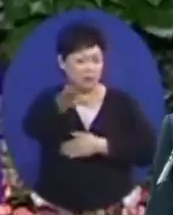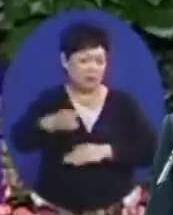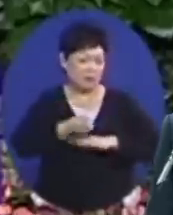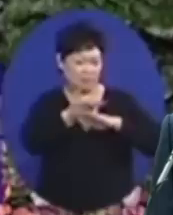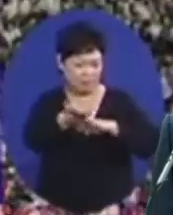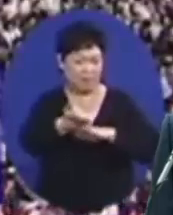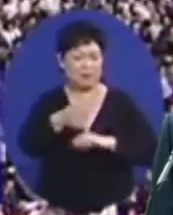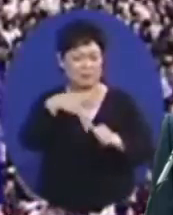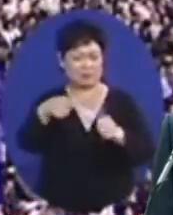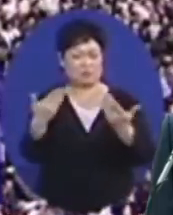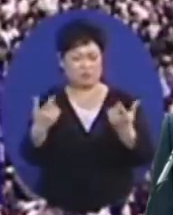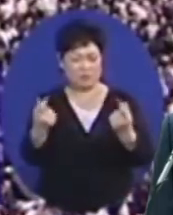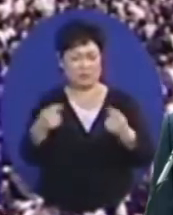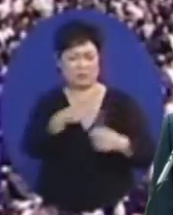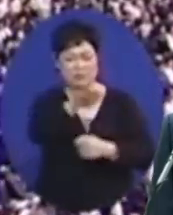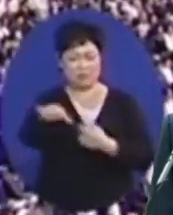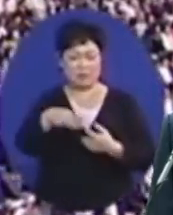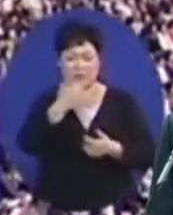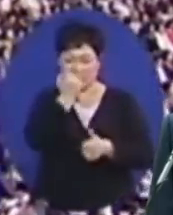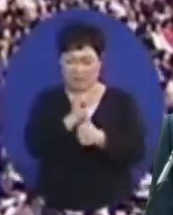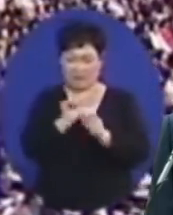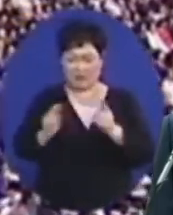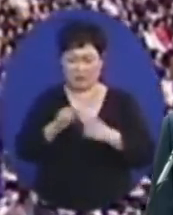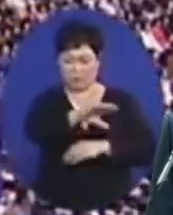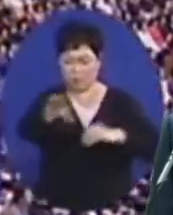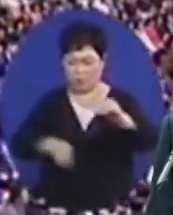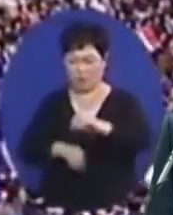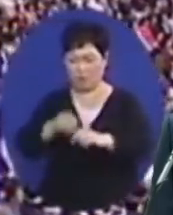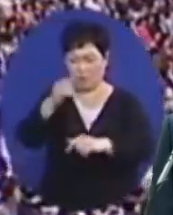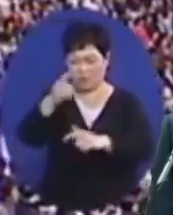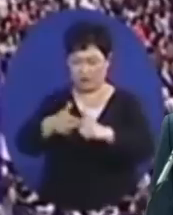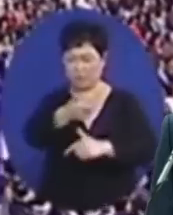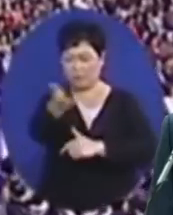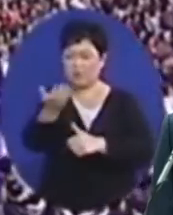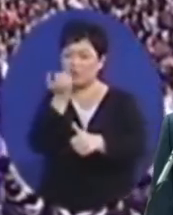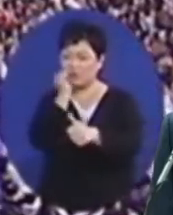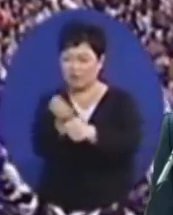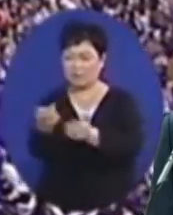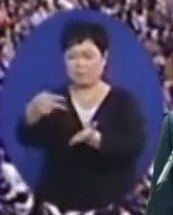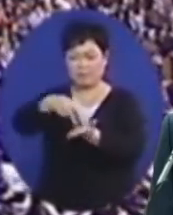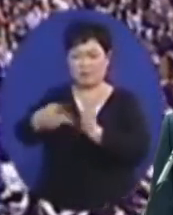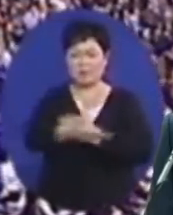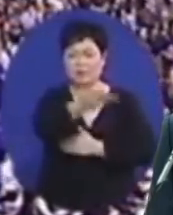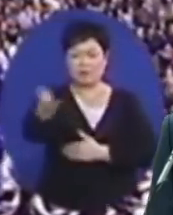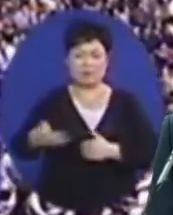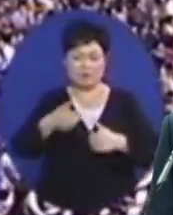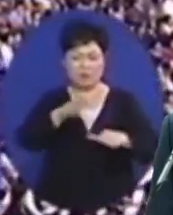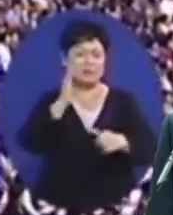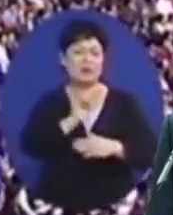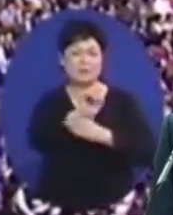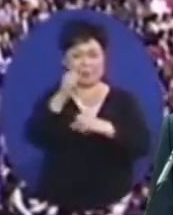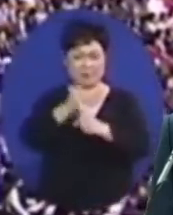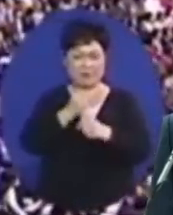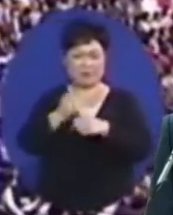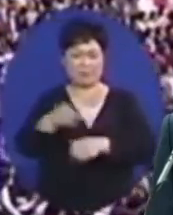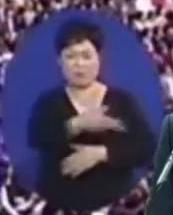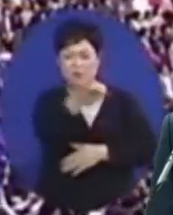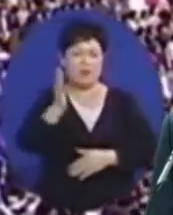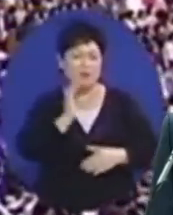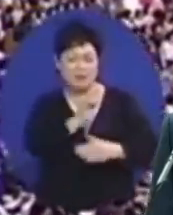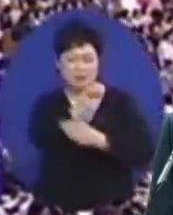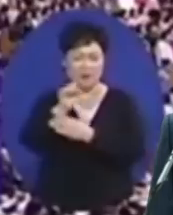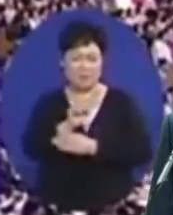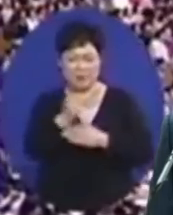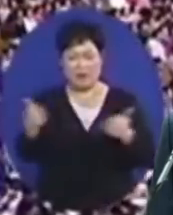하였음이라. 너희가 나를 택한 것이 아니요 내가 너희를 택하여 세웠나니 이는 너희로 가서 열매를 맺게 하고 또 너희가